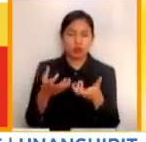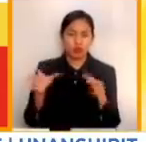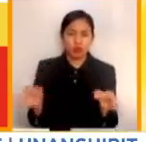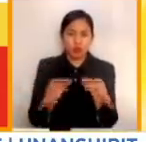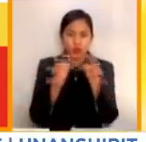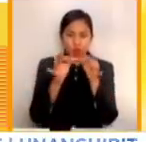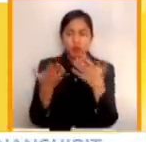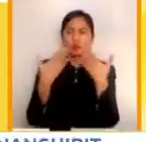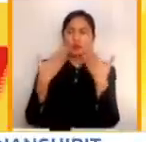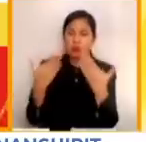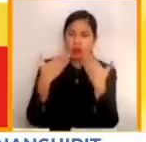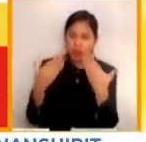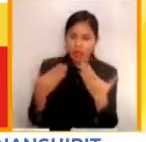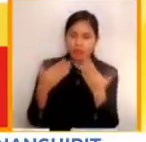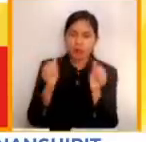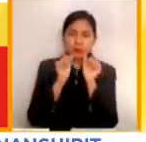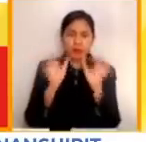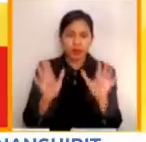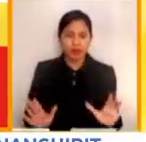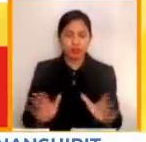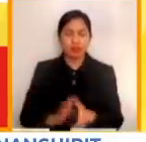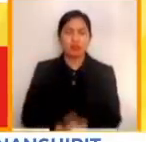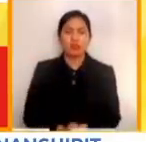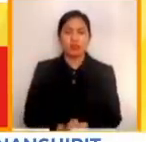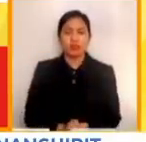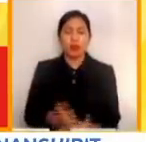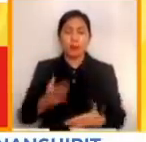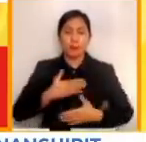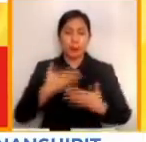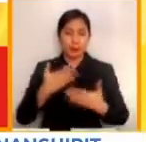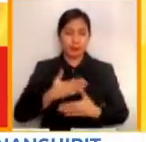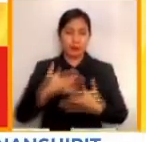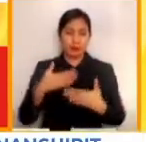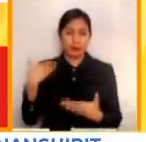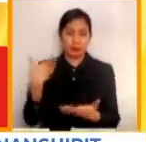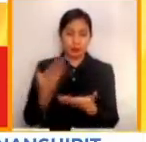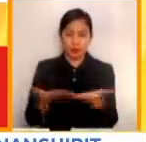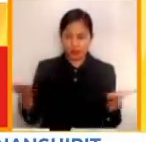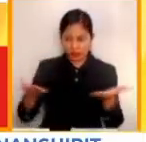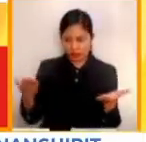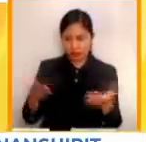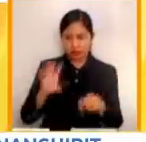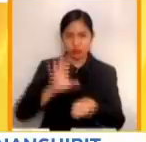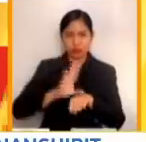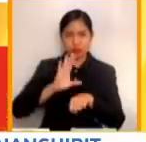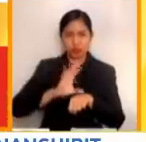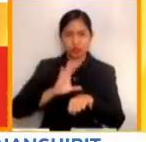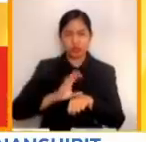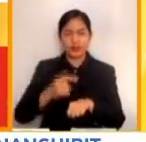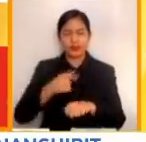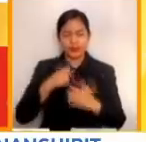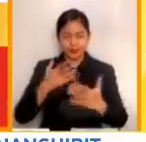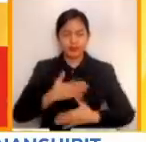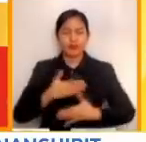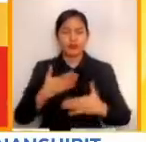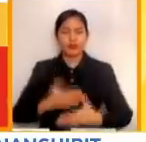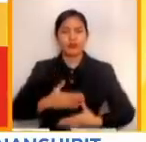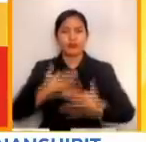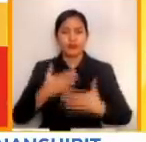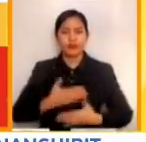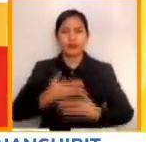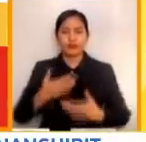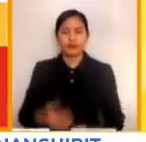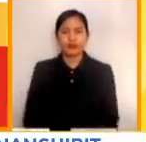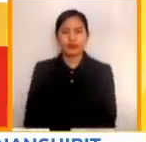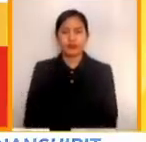pandemya. Maligaya ako at nakarating ulit ako sa Nazareno. Masaya. Itong pandemya